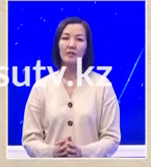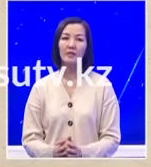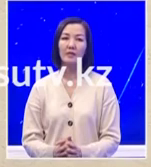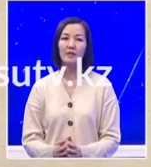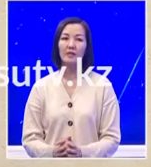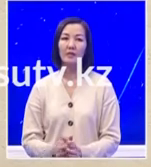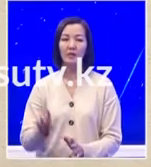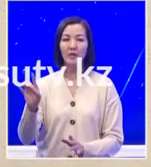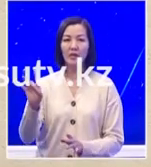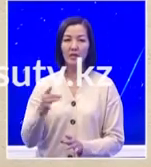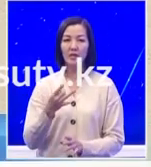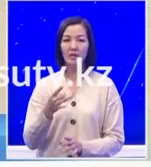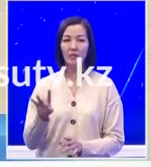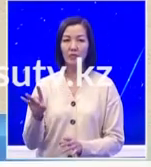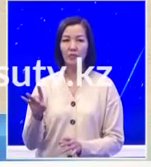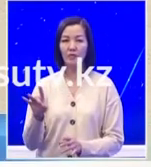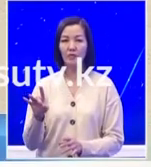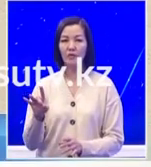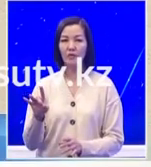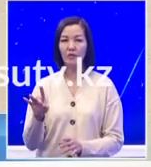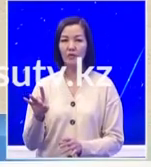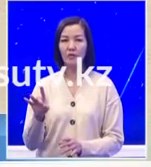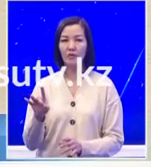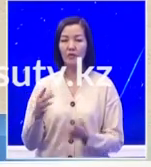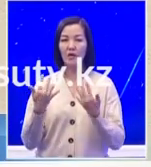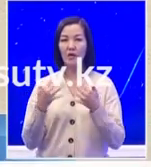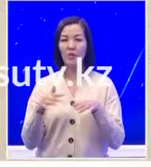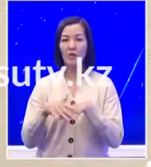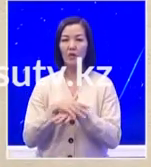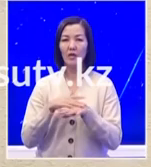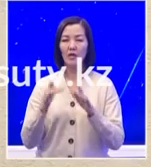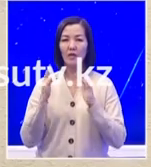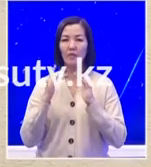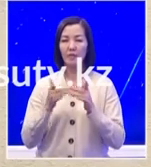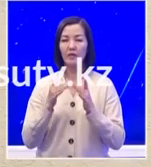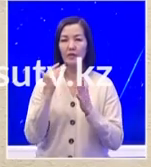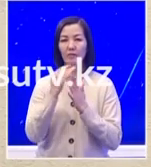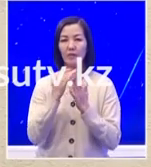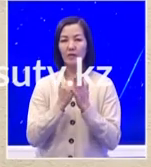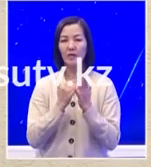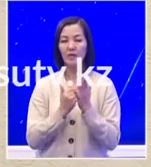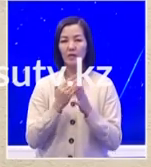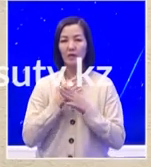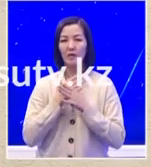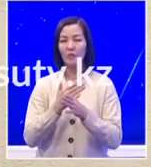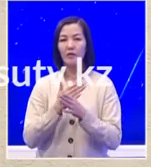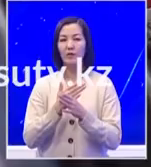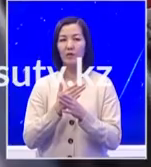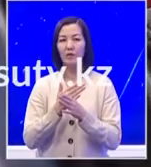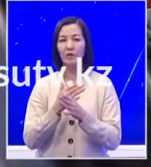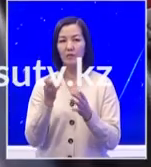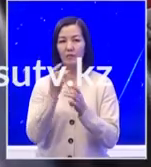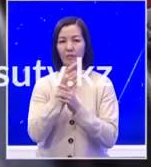таңғалдырмақ. Республикалық бағдарламалар ауыл ел бесігі. Соның арқасында біз бір талай